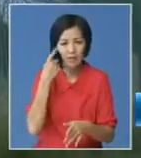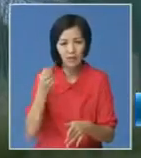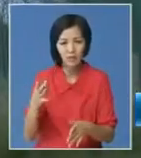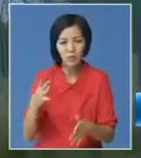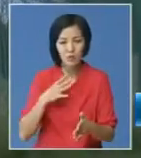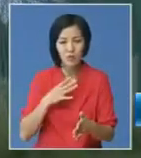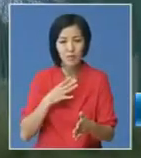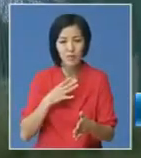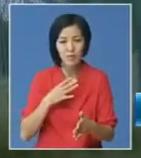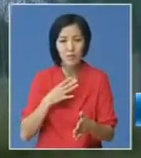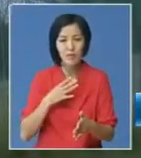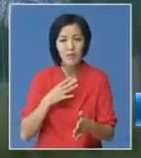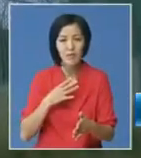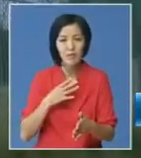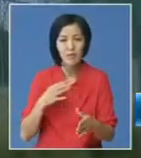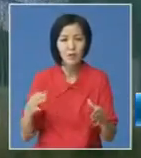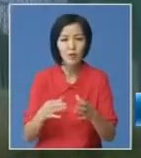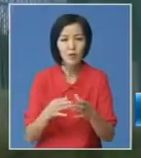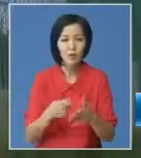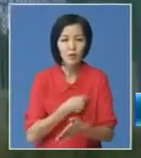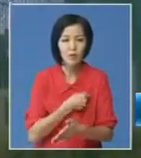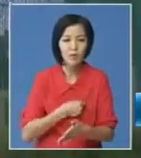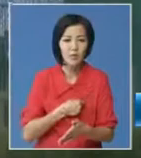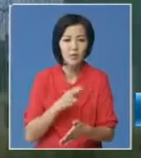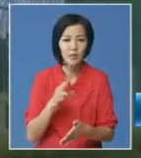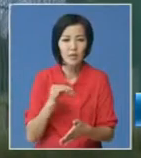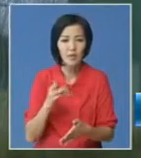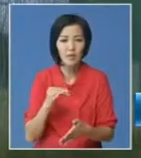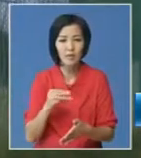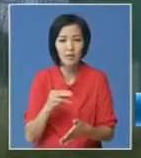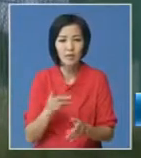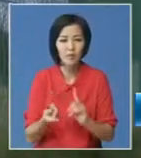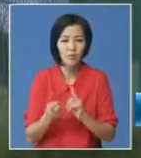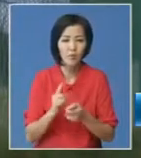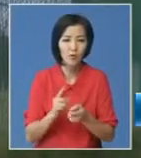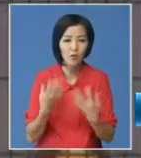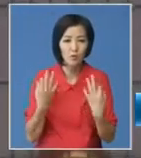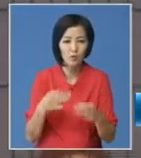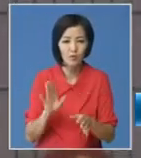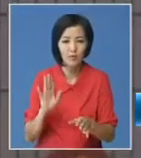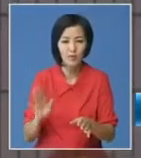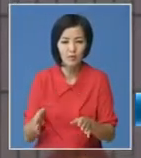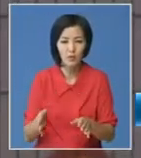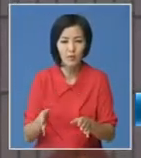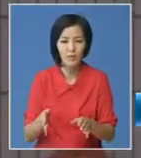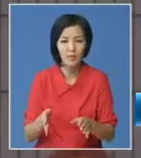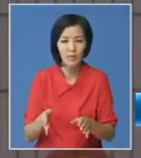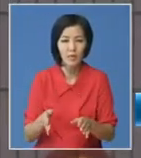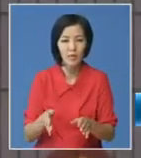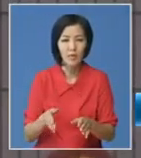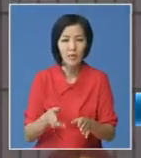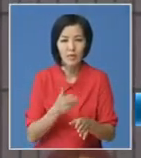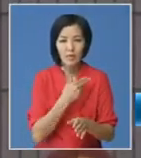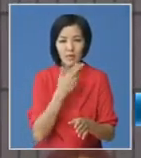еді. Соған сәйкес клуб басшысы жаттықтырушы Кахабер Цехадзадені орнынан босатпақ. Қайрат ойыншылары испаниялық бапкер